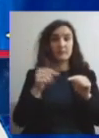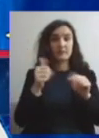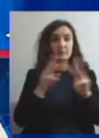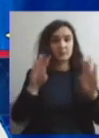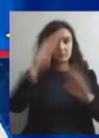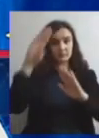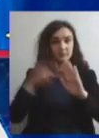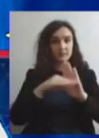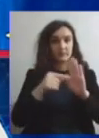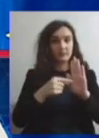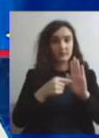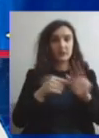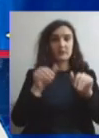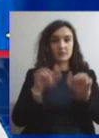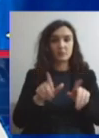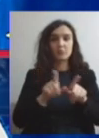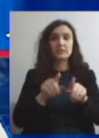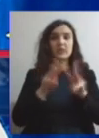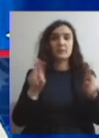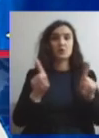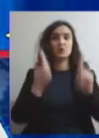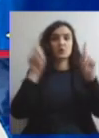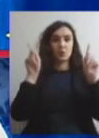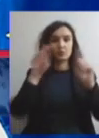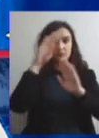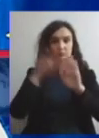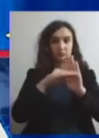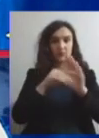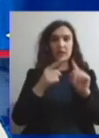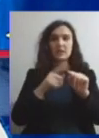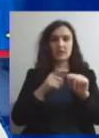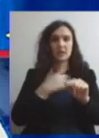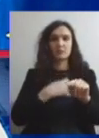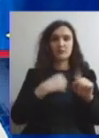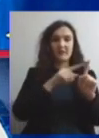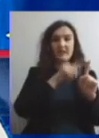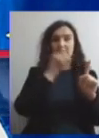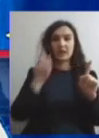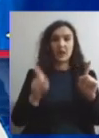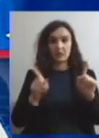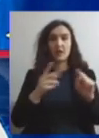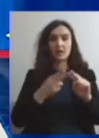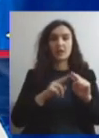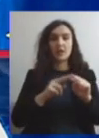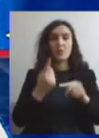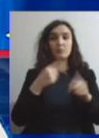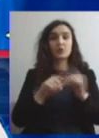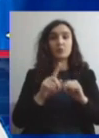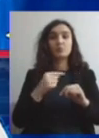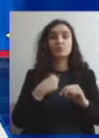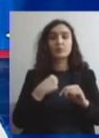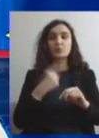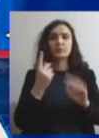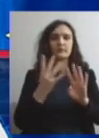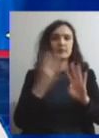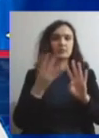და შემდეგ უკვე სამინისტროების დონეზე. ეს ვერტიკალი არის ძალიან მყარი, გამომდინარე იქედან, რომ ჩვენთვის უპირველესი არის